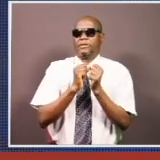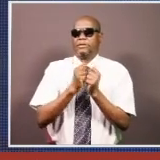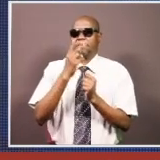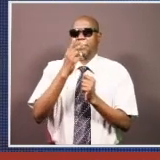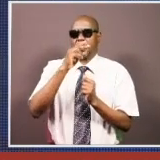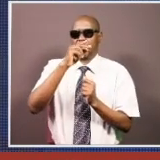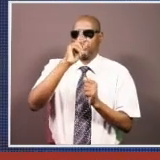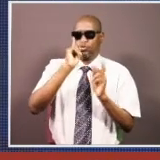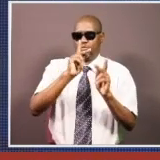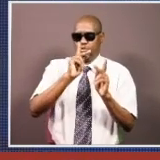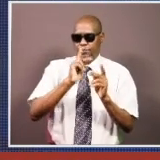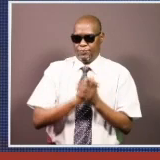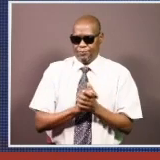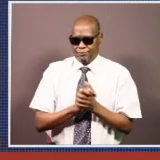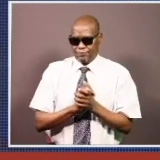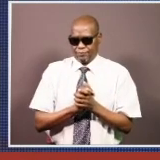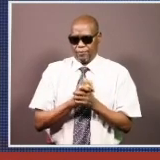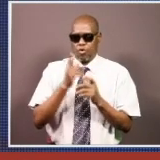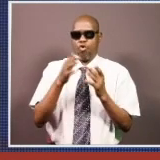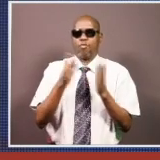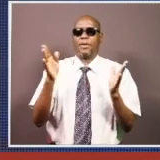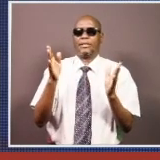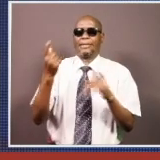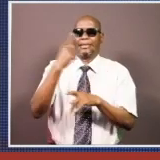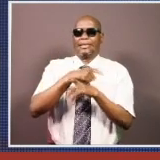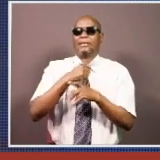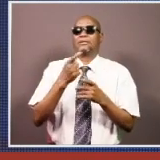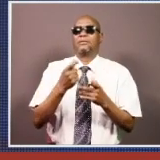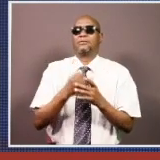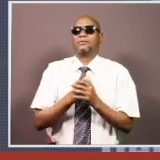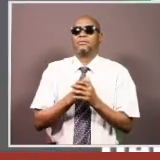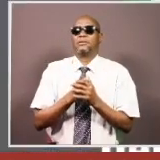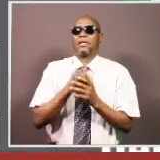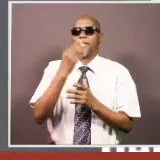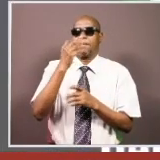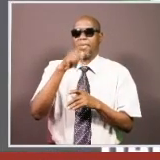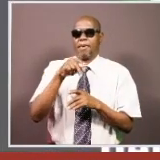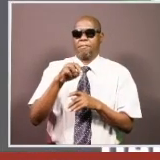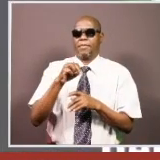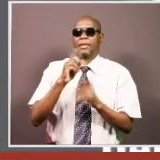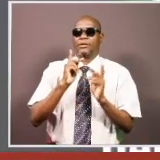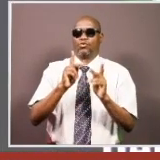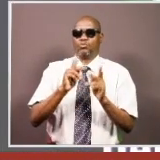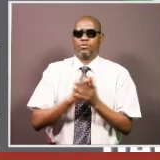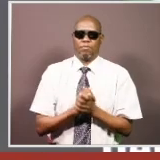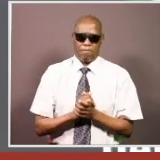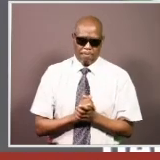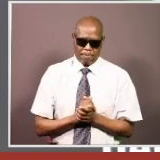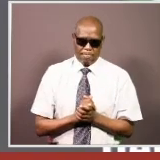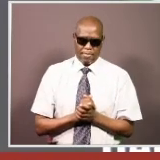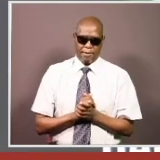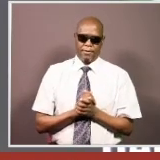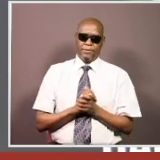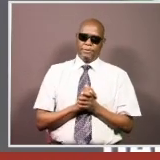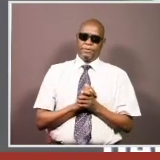their campaign against Sudan on the opening day at 3 p.m. in Kisumu. Nafikiri timu tutachukua, kila Mkenya